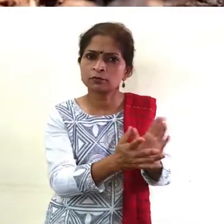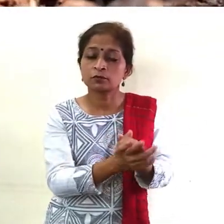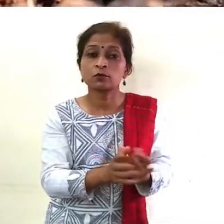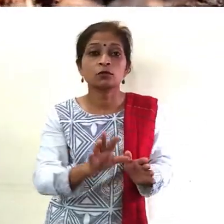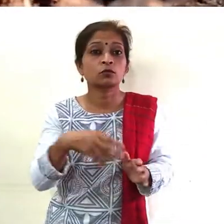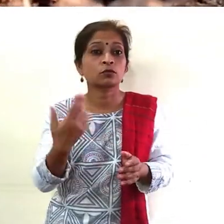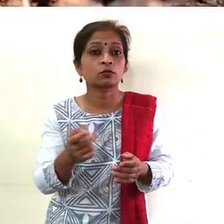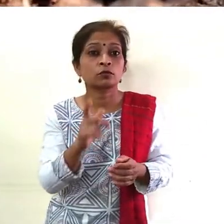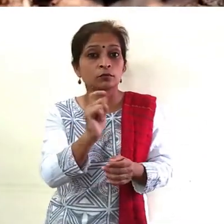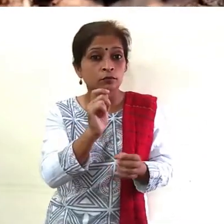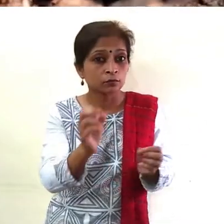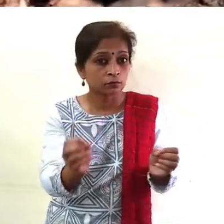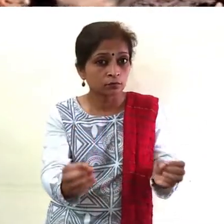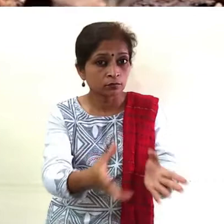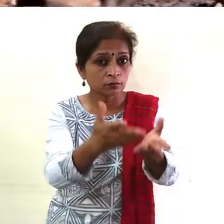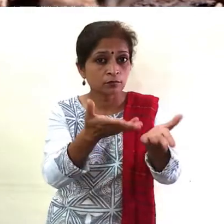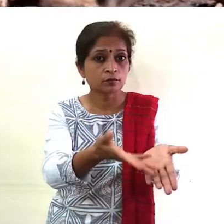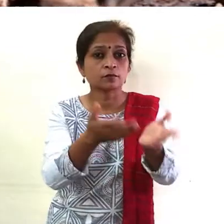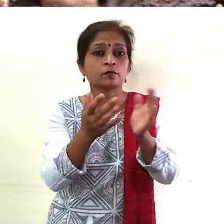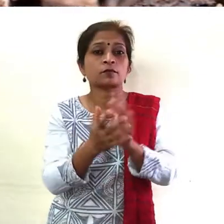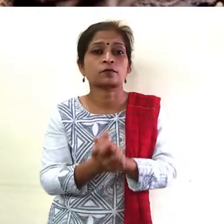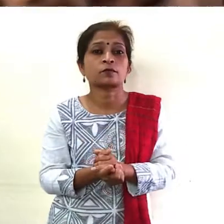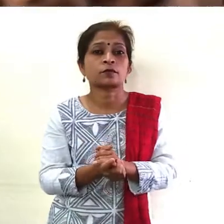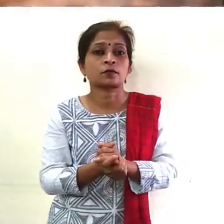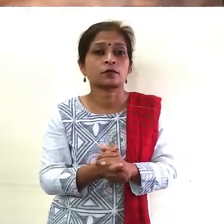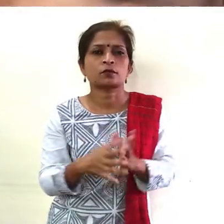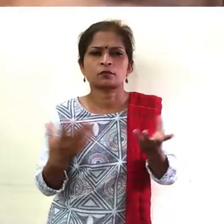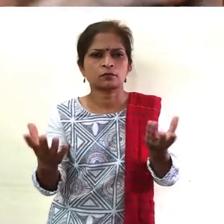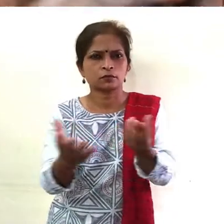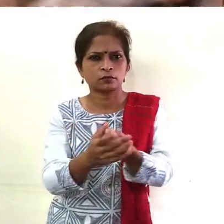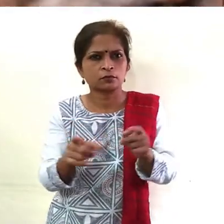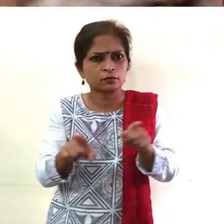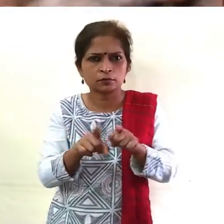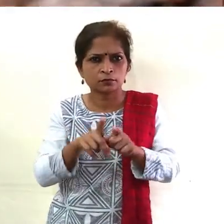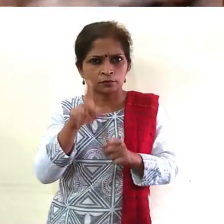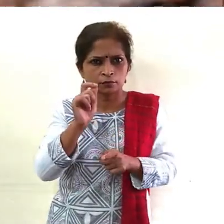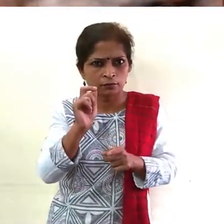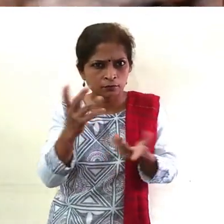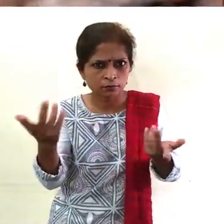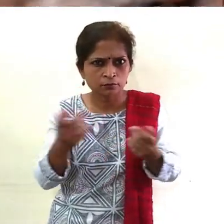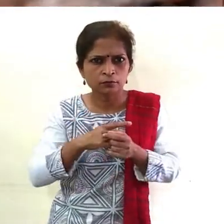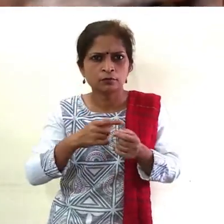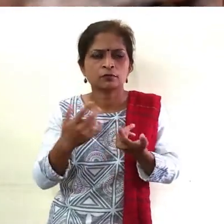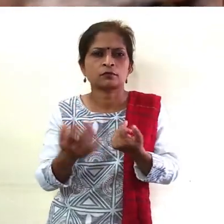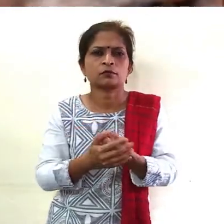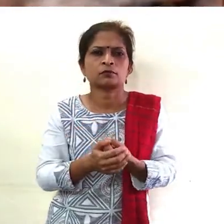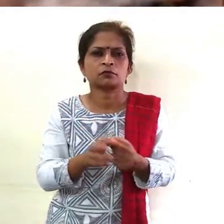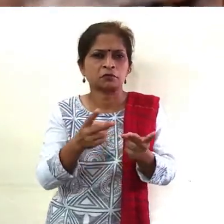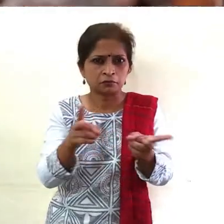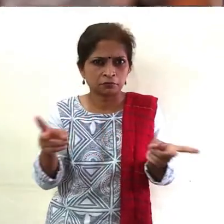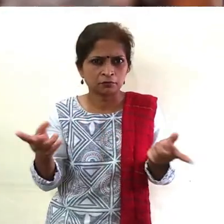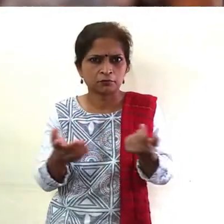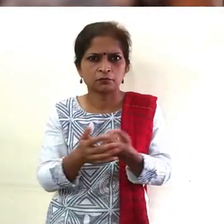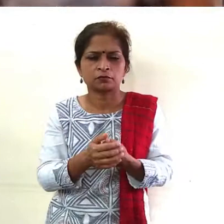फिर उसमें हलचल आती है, वो काम कुछ करना शुरू करता है, हम आप भी काम करते हैं,